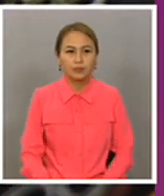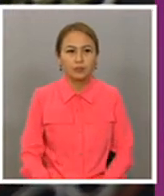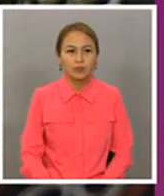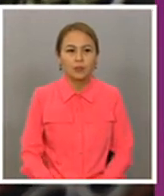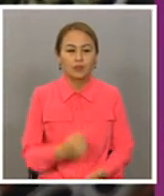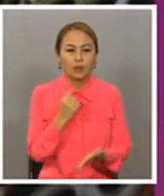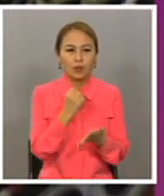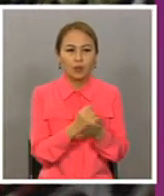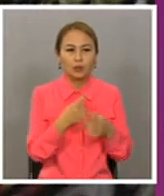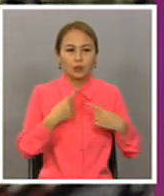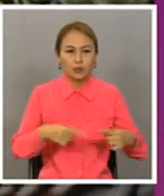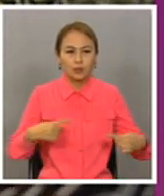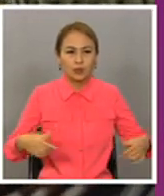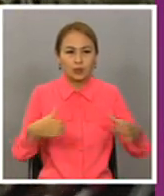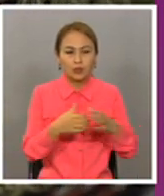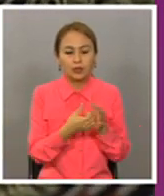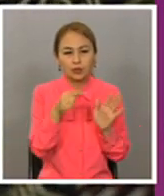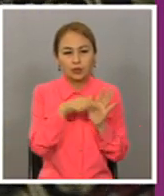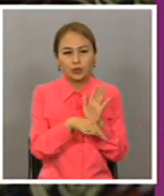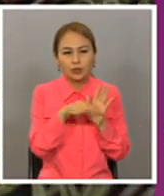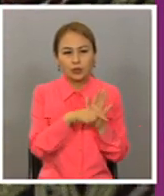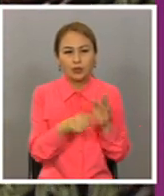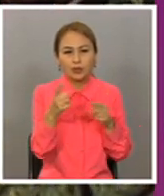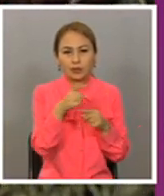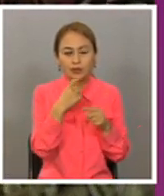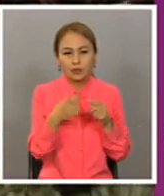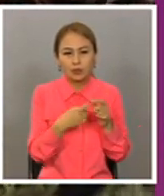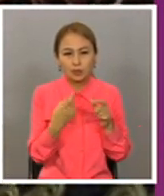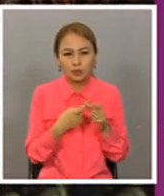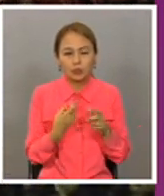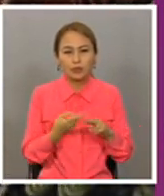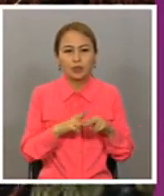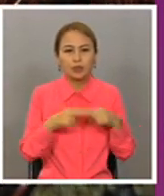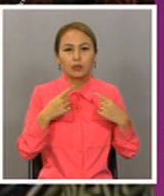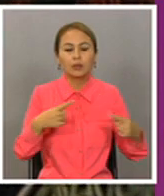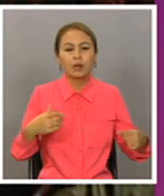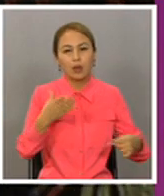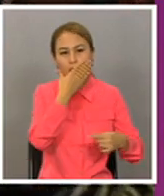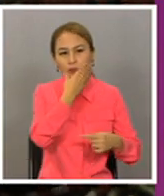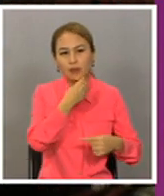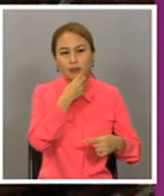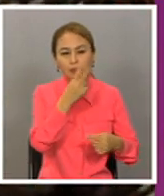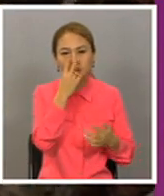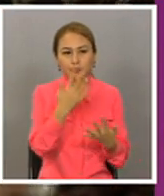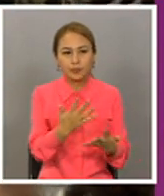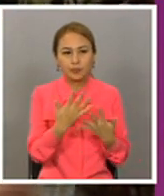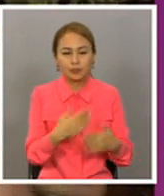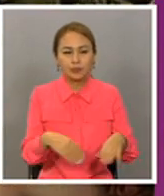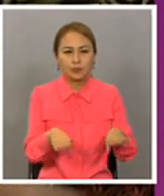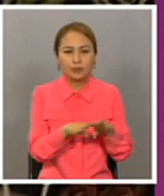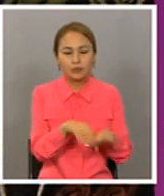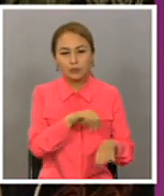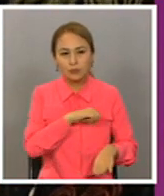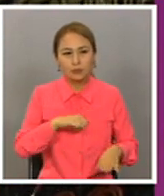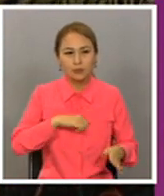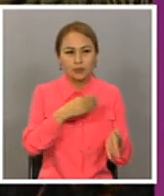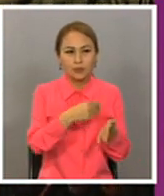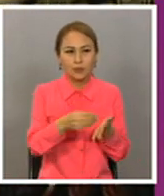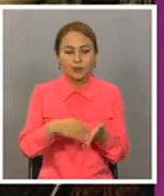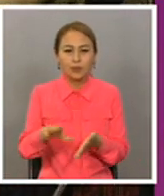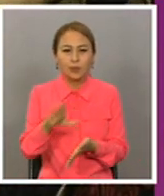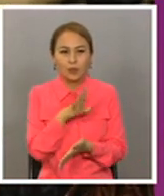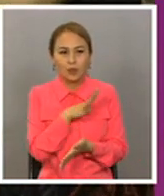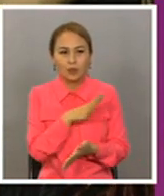Қолданбалы өнер түрлерінің ішінде кесте тігу ойды көркемдік түрде білдірудегі ең қолжетімді тәсілі болған.